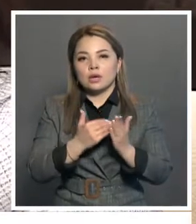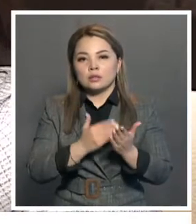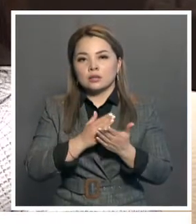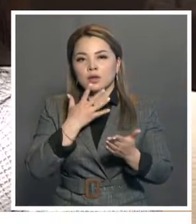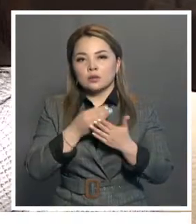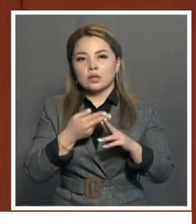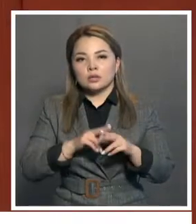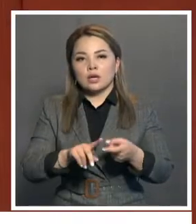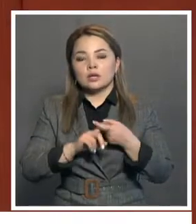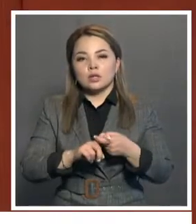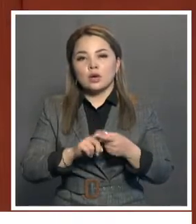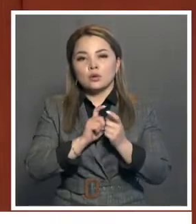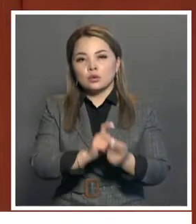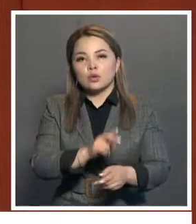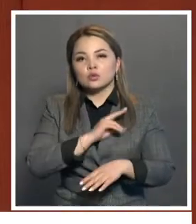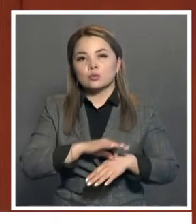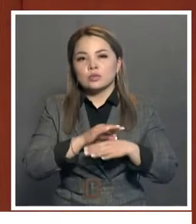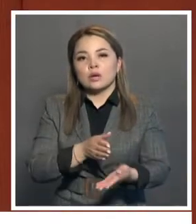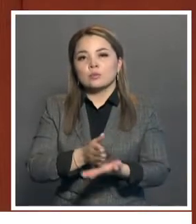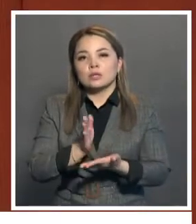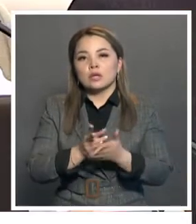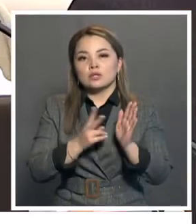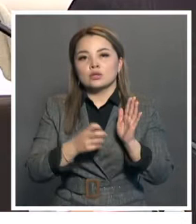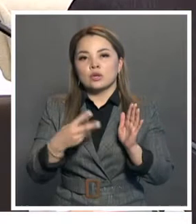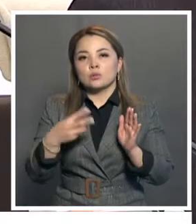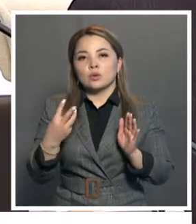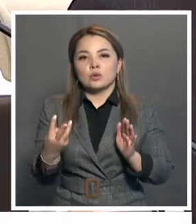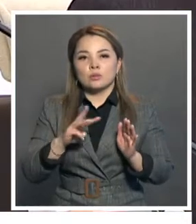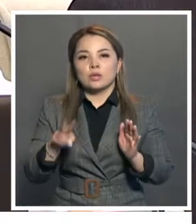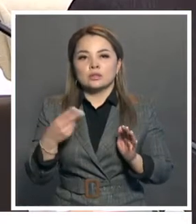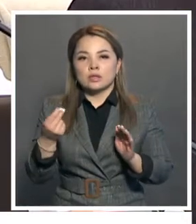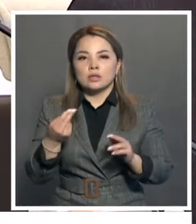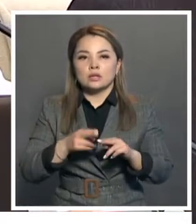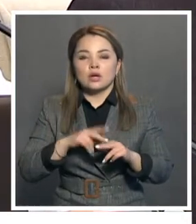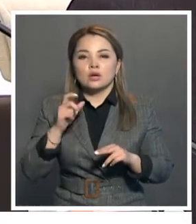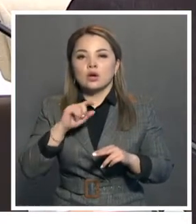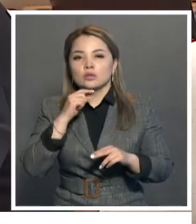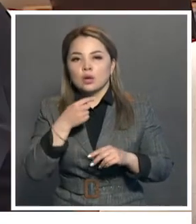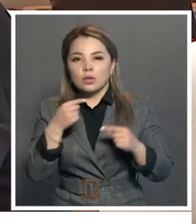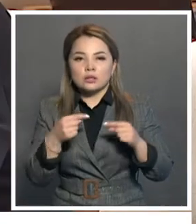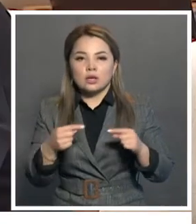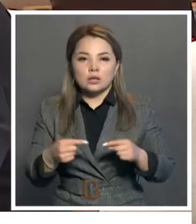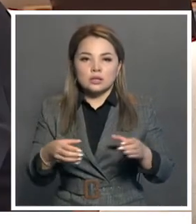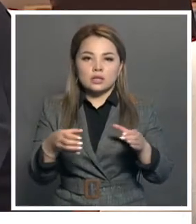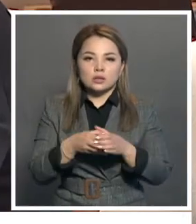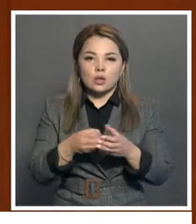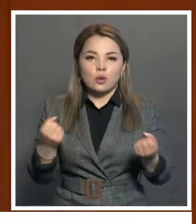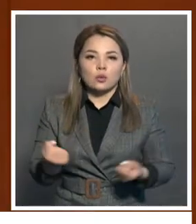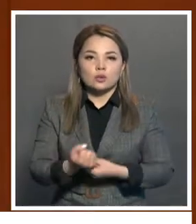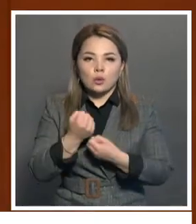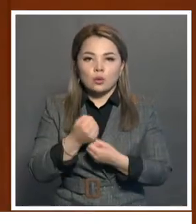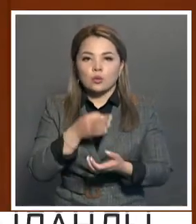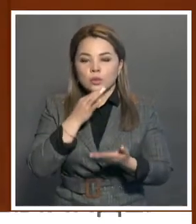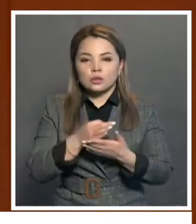індетпен күреске бағытталып отыр. Осылайша 723 миллиард теңге экономиканың нақты секторын қолдауға бөлінді.